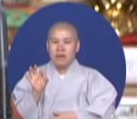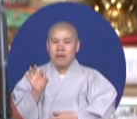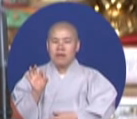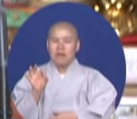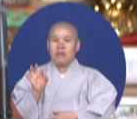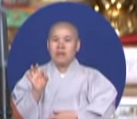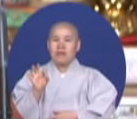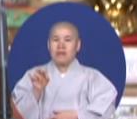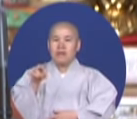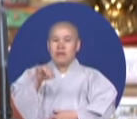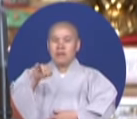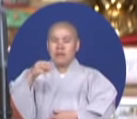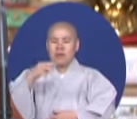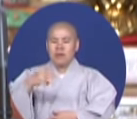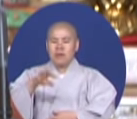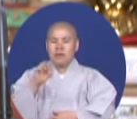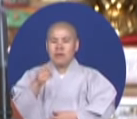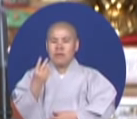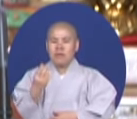중생심행